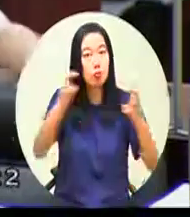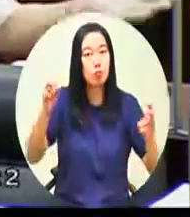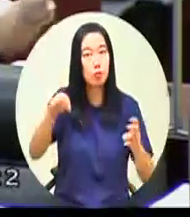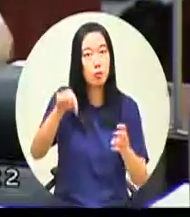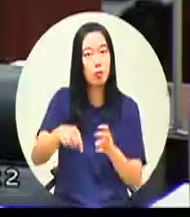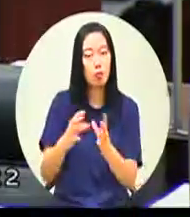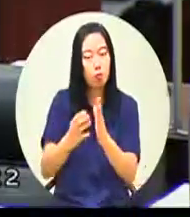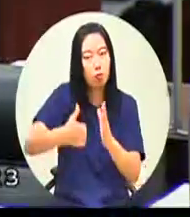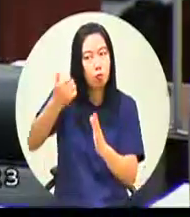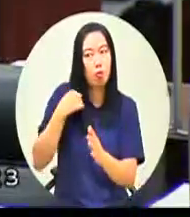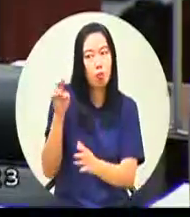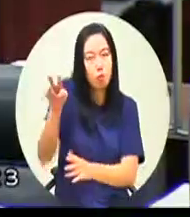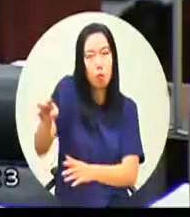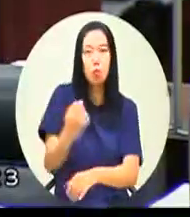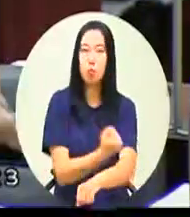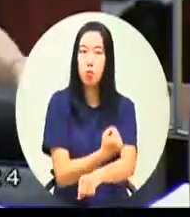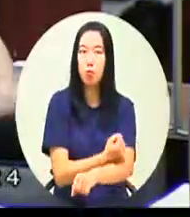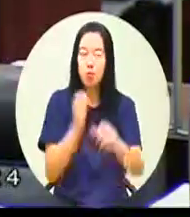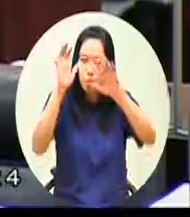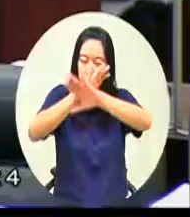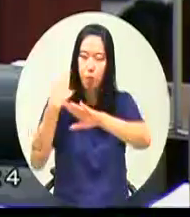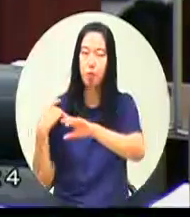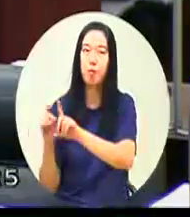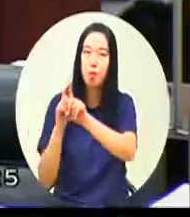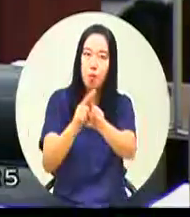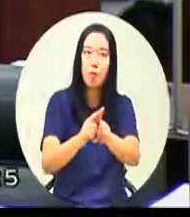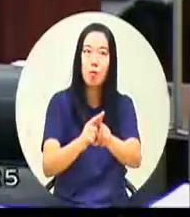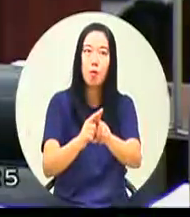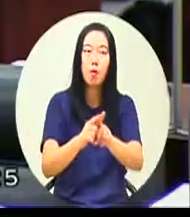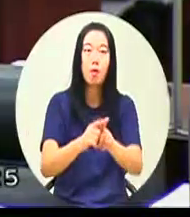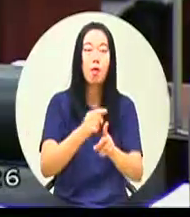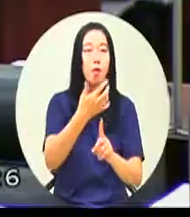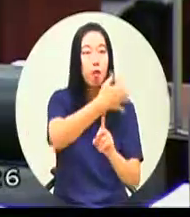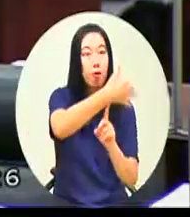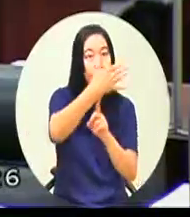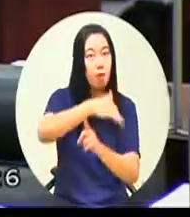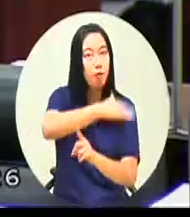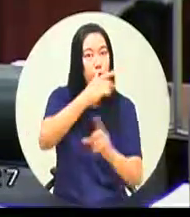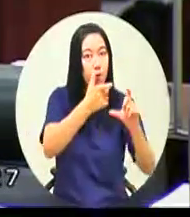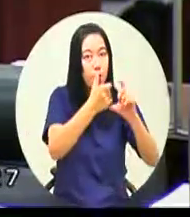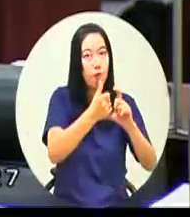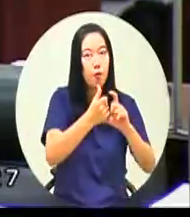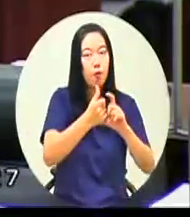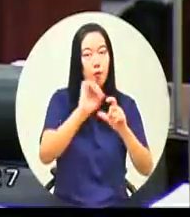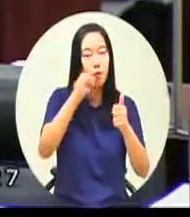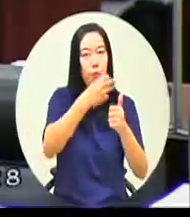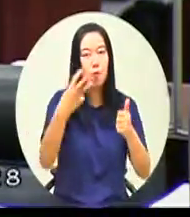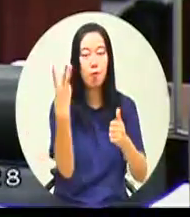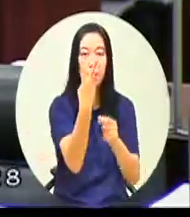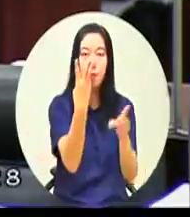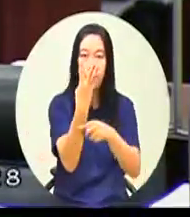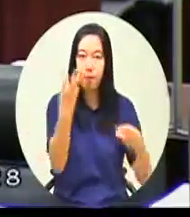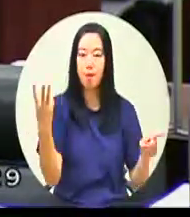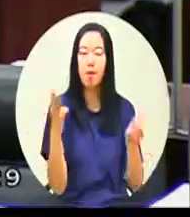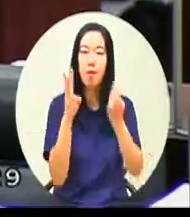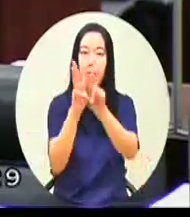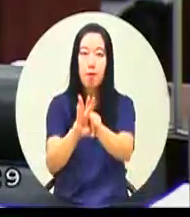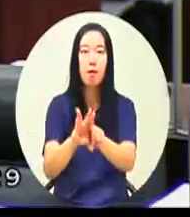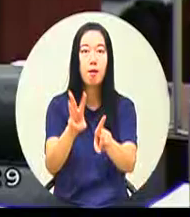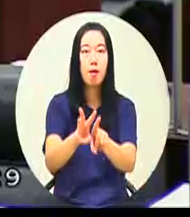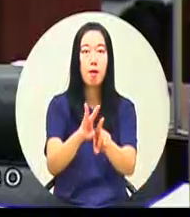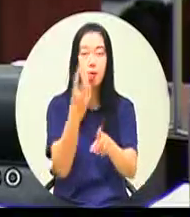啊，用晚上的时间啦、啊。那我们旗山区三位议员、啊、也有到场来关心啦哈，这就是补助问